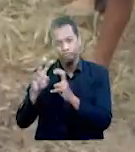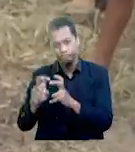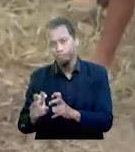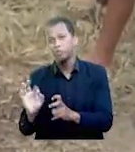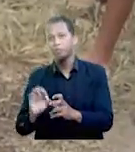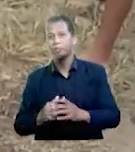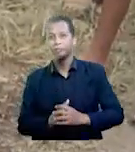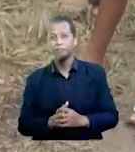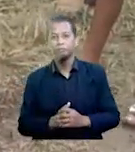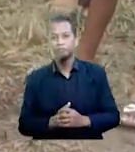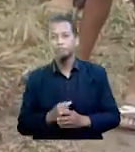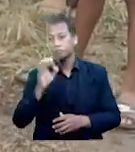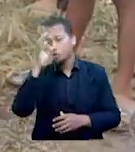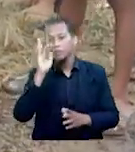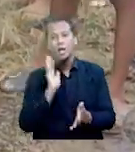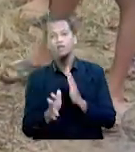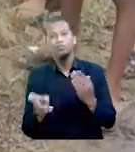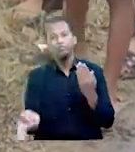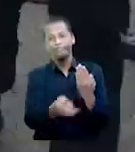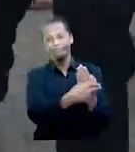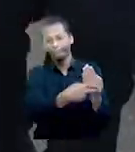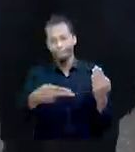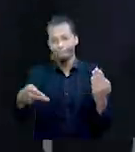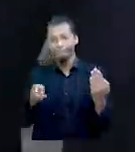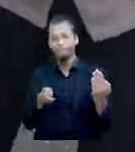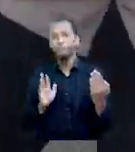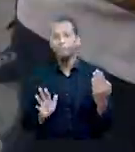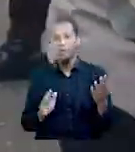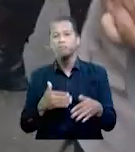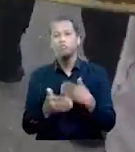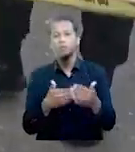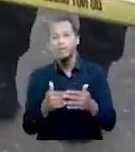Petugas langsung mengamankan lokasi dan memasang garis polisi untuk menyelidiki penyebab